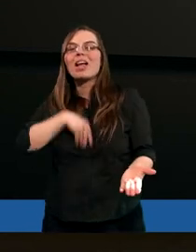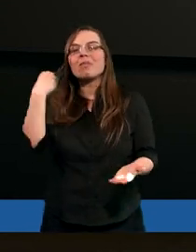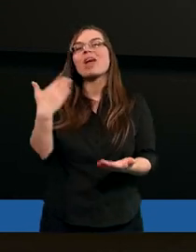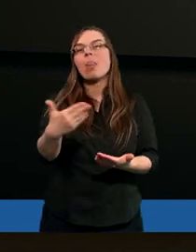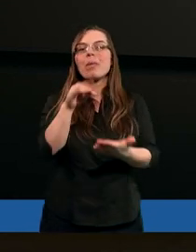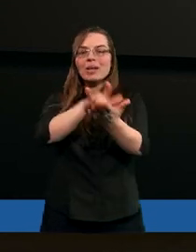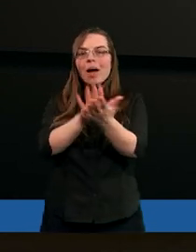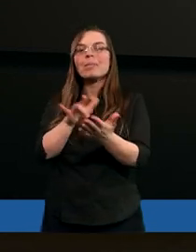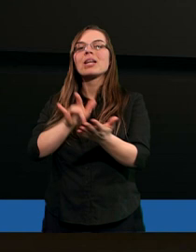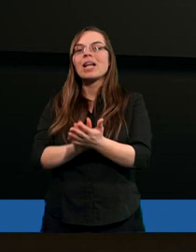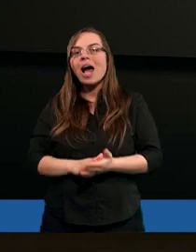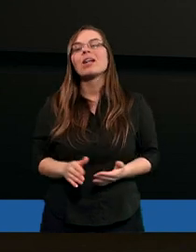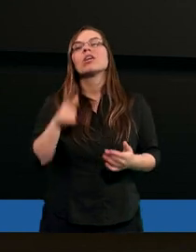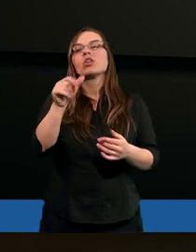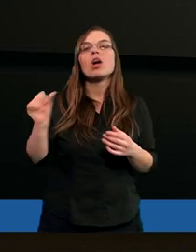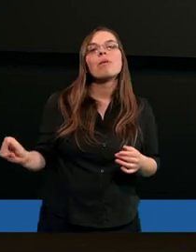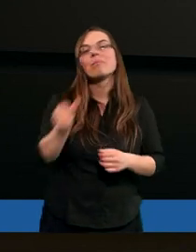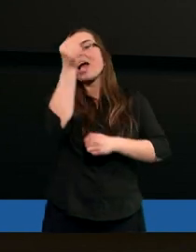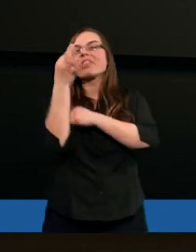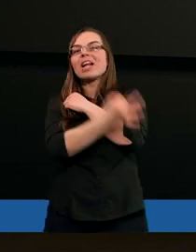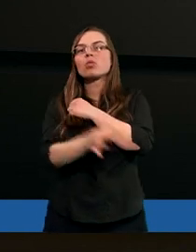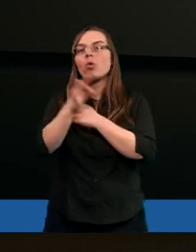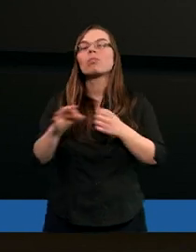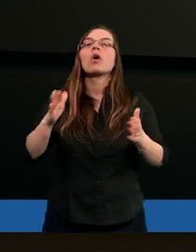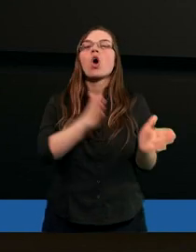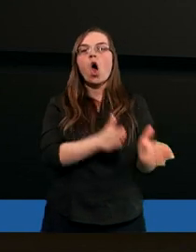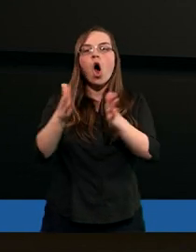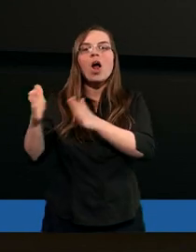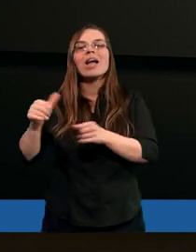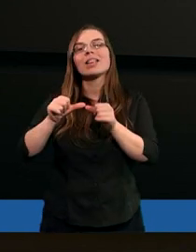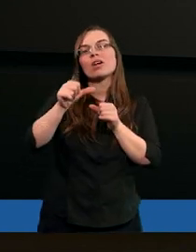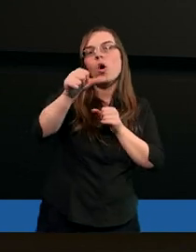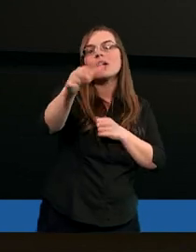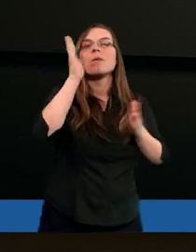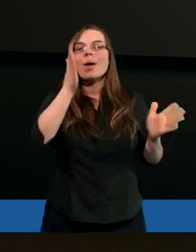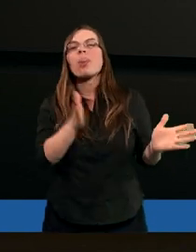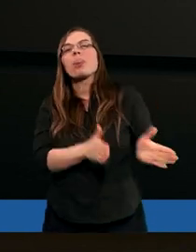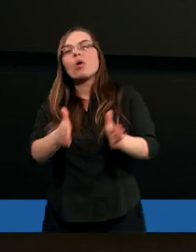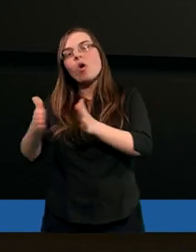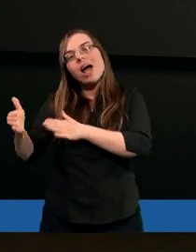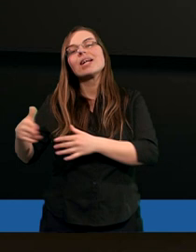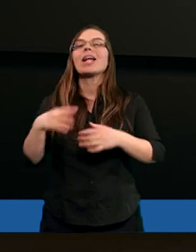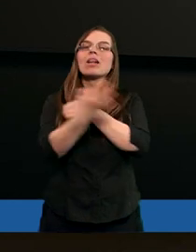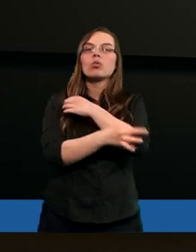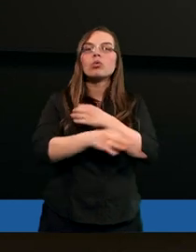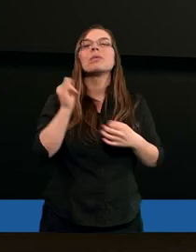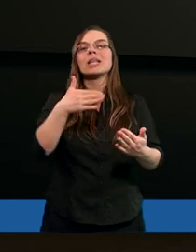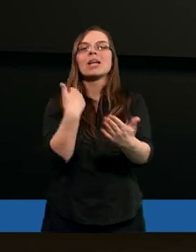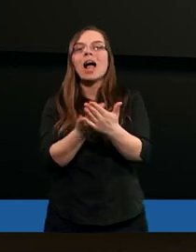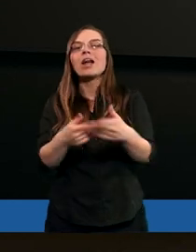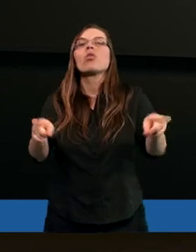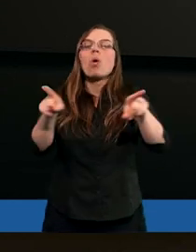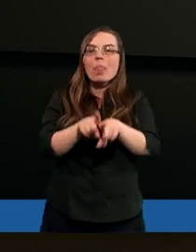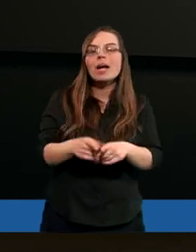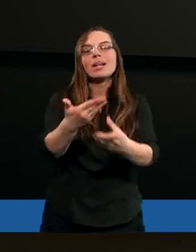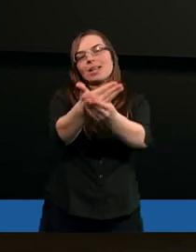Świętym. To jest pierwsze studium, w kolejnych tygodniach będzie następne studium i dlatego